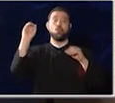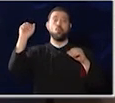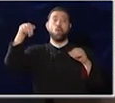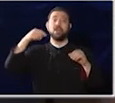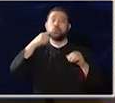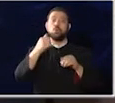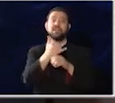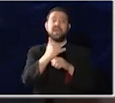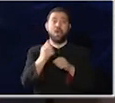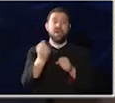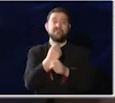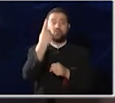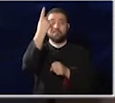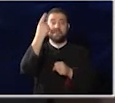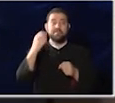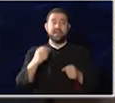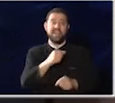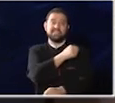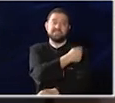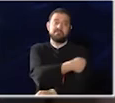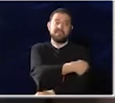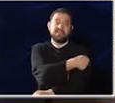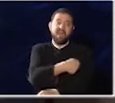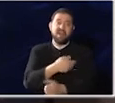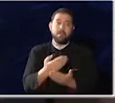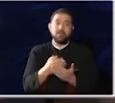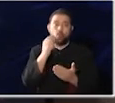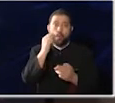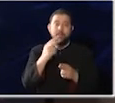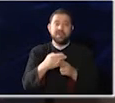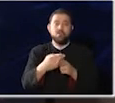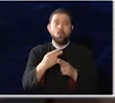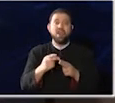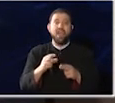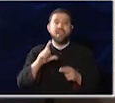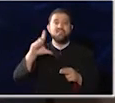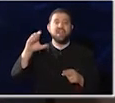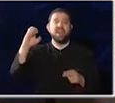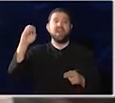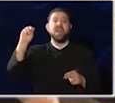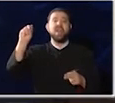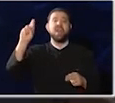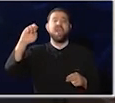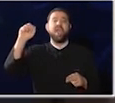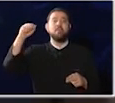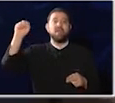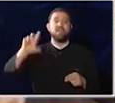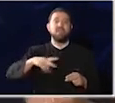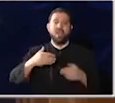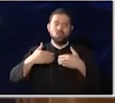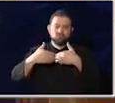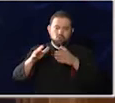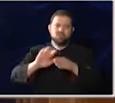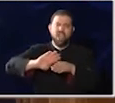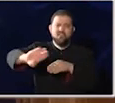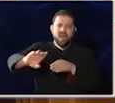că ei au înființat primele spitale pentru leproși. Leproșii, știm, stăteau la marginea societății, toată lumea